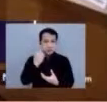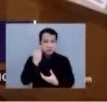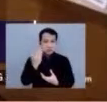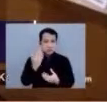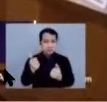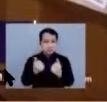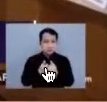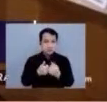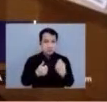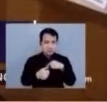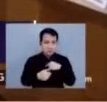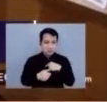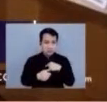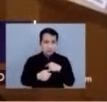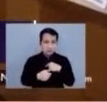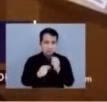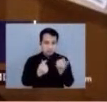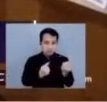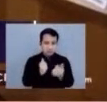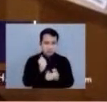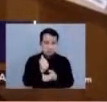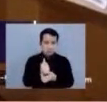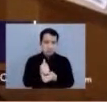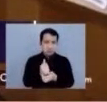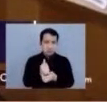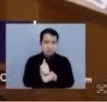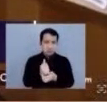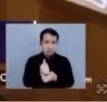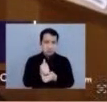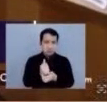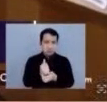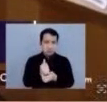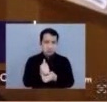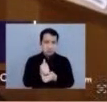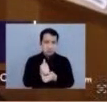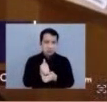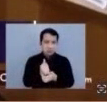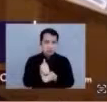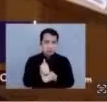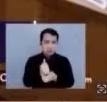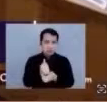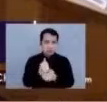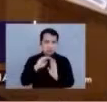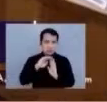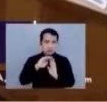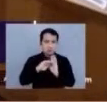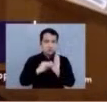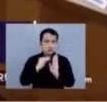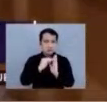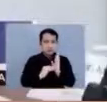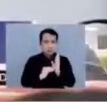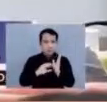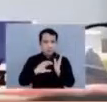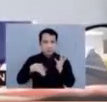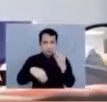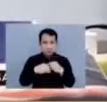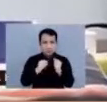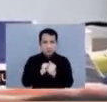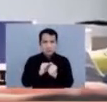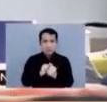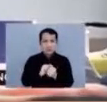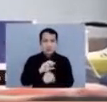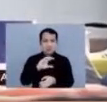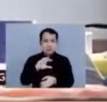So we initiated their delisting. They are now... Thank you po, Ma'am Josefina Bitana. Marami pong salamat. In fact, delisted.